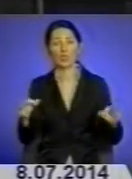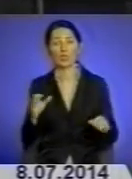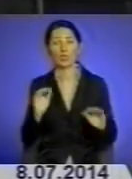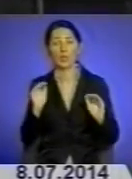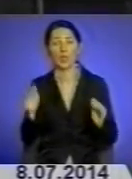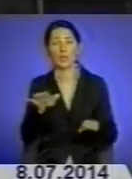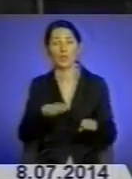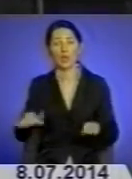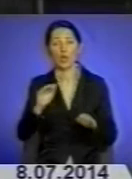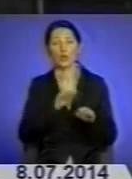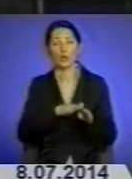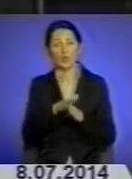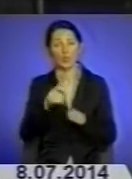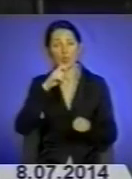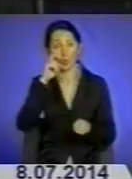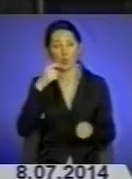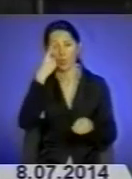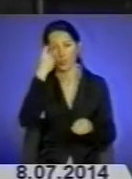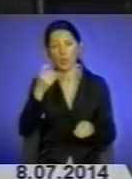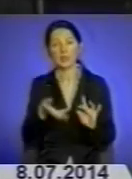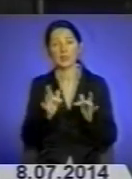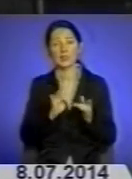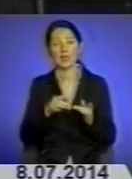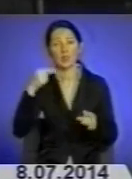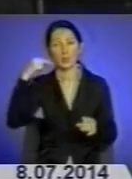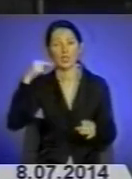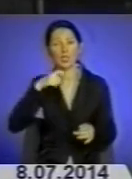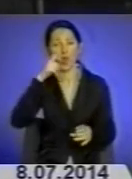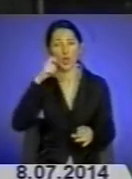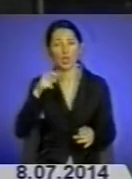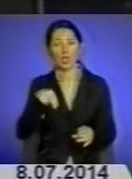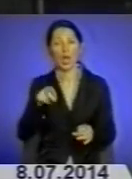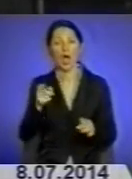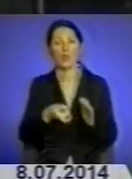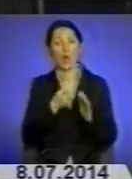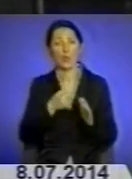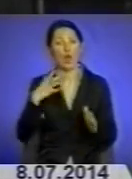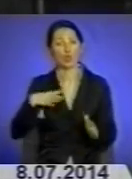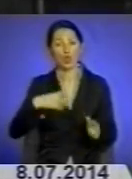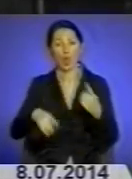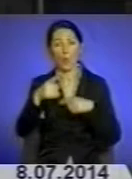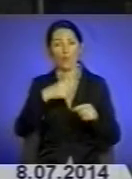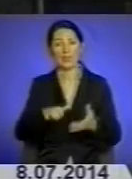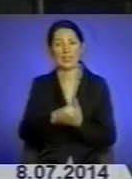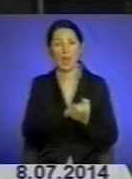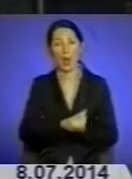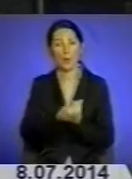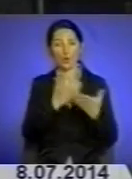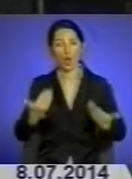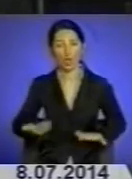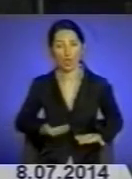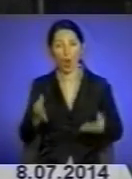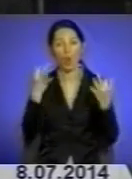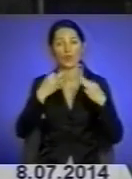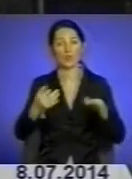цілісність України, повідомляє сайт президента України. Донбас очікує повернення мирного життя. У визволених